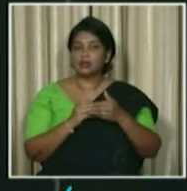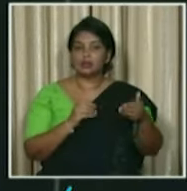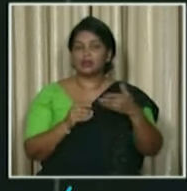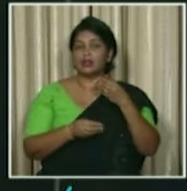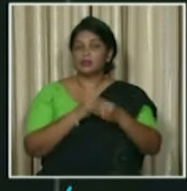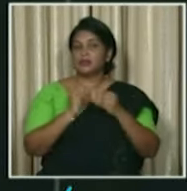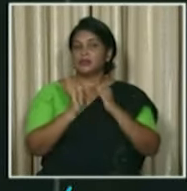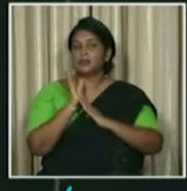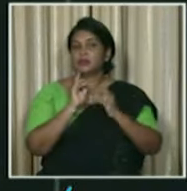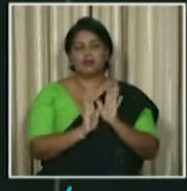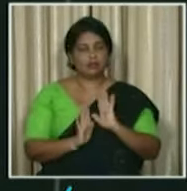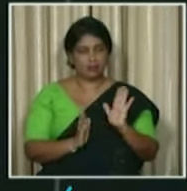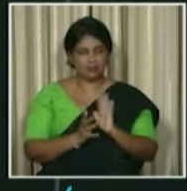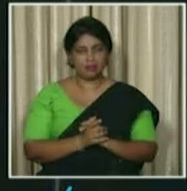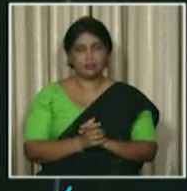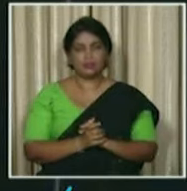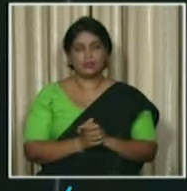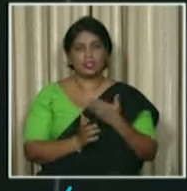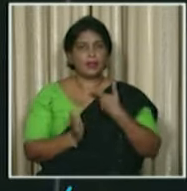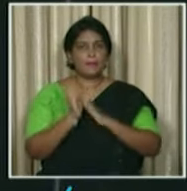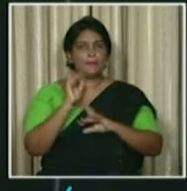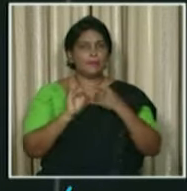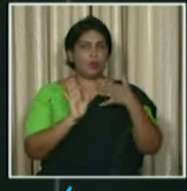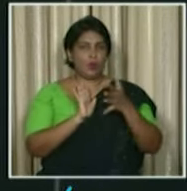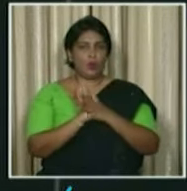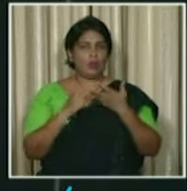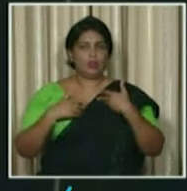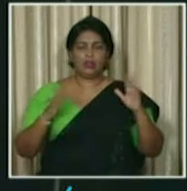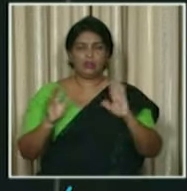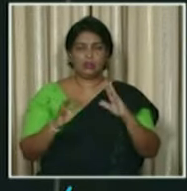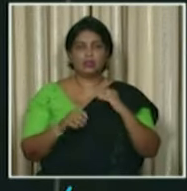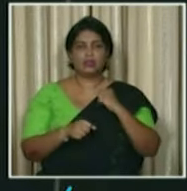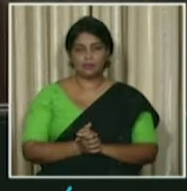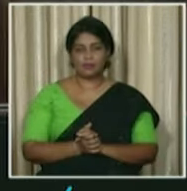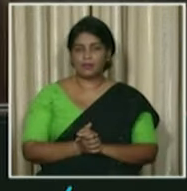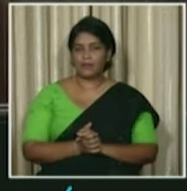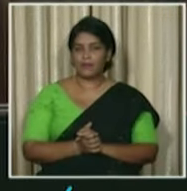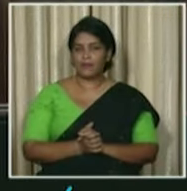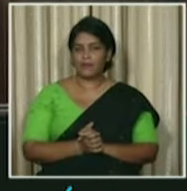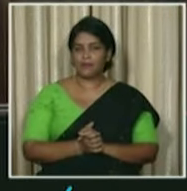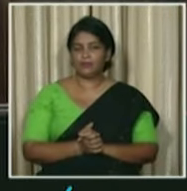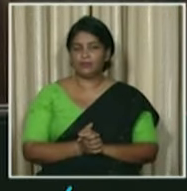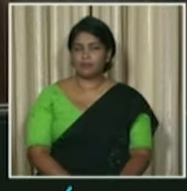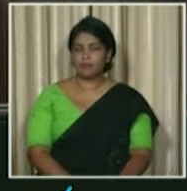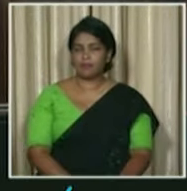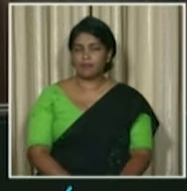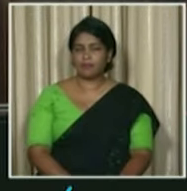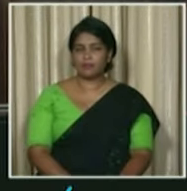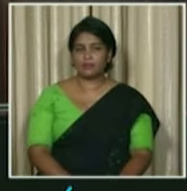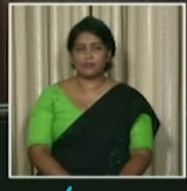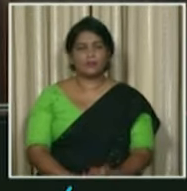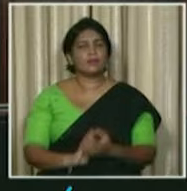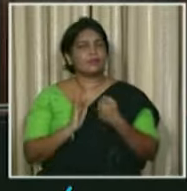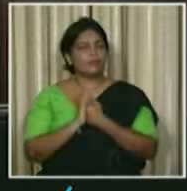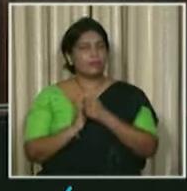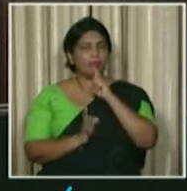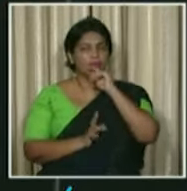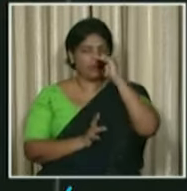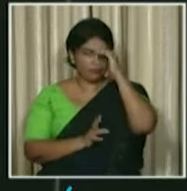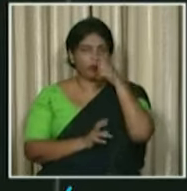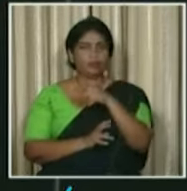කර්මාන්ත අමාත්‍යාංශයට ගැසට් වෙලා නෑ. අපේ අමාත්‍යාංශය යටතේ නෙමෙයි තියන්නේ ගින්තොට තුනිලෑලි සංස්ථාව. මේ ගරු කතානායකතුමා